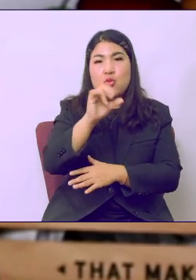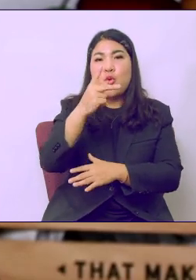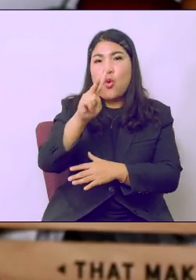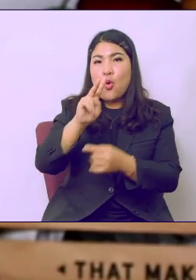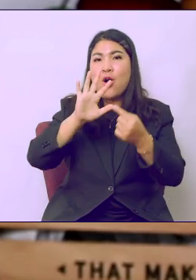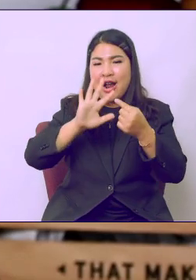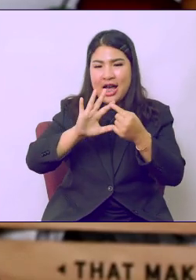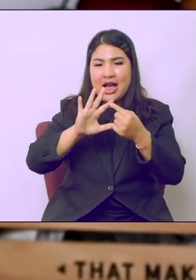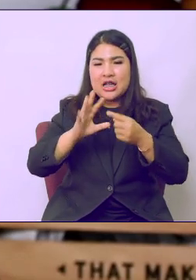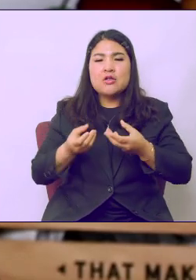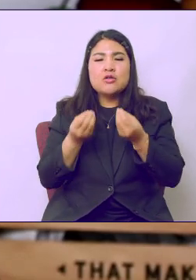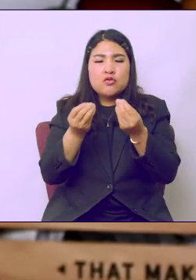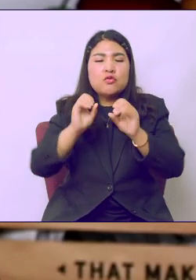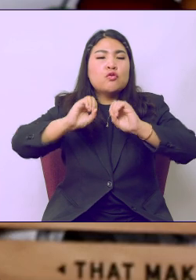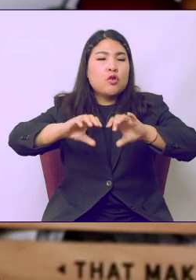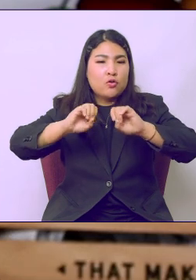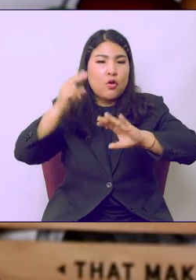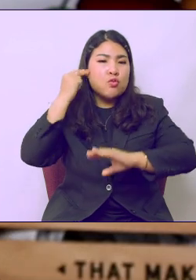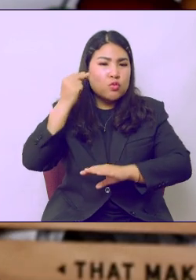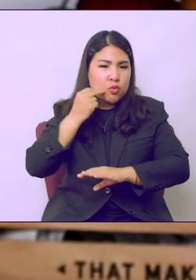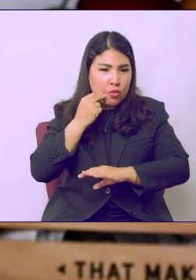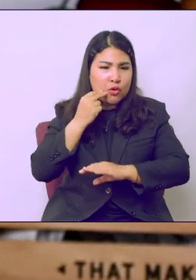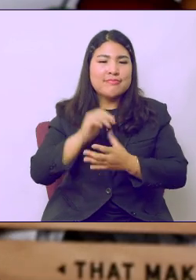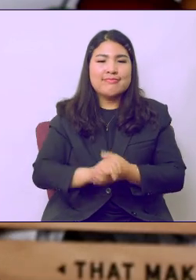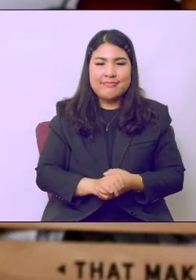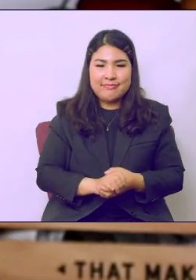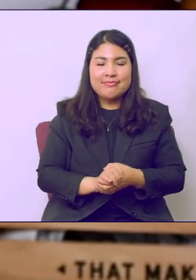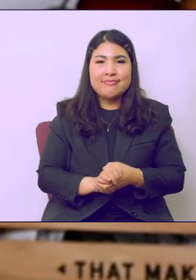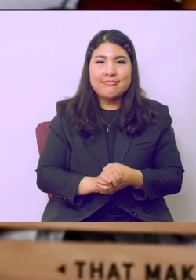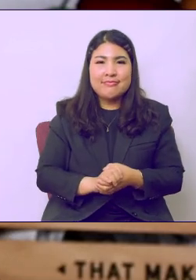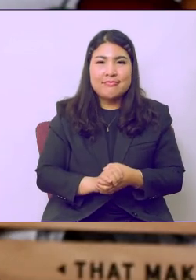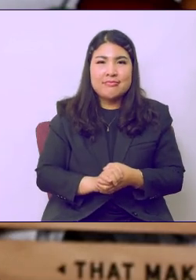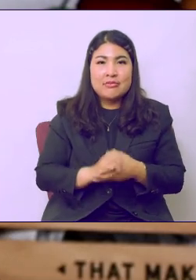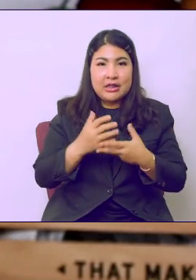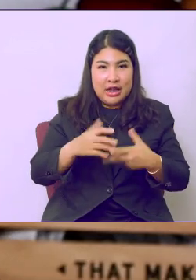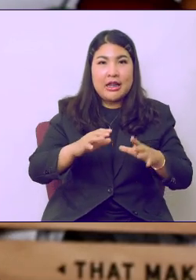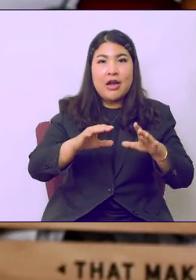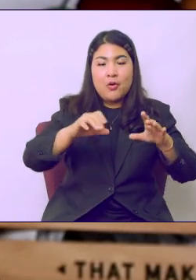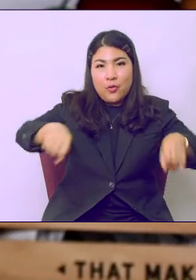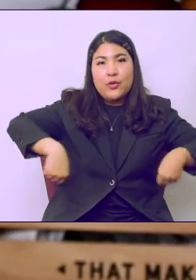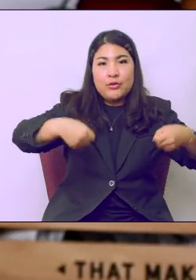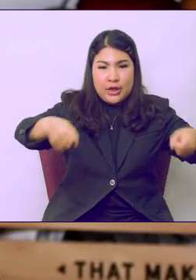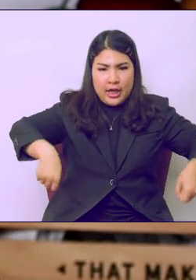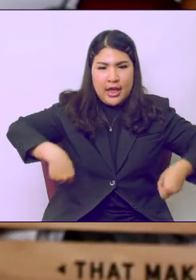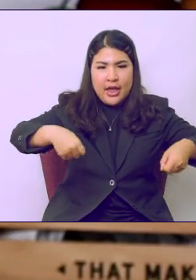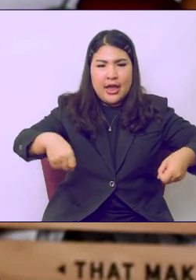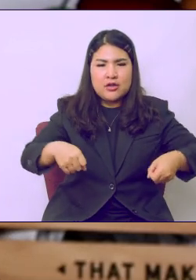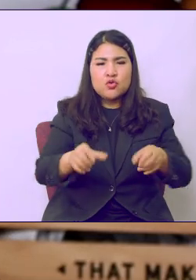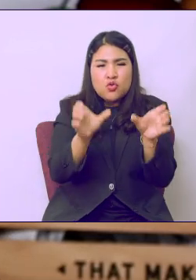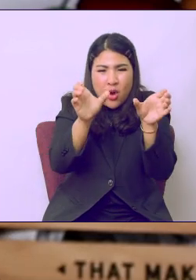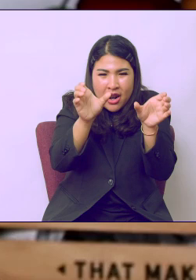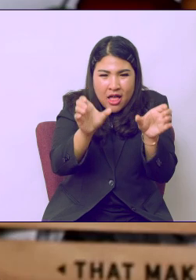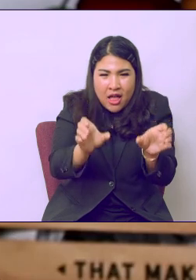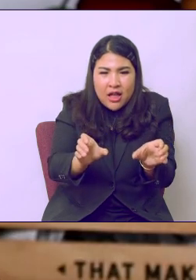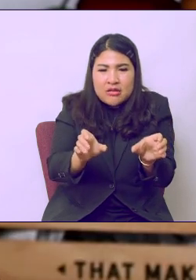เหลือเหลือเรื่องเนี้ยที่ยังยังไม่ได้ลองนะนะครับกับกับอ่าทางทางชรเนี่ยนะครับช่วงล่างเนี่ยอาจจะ